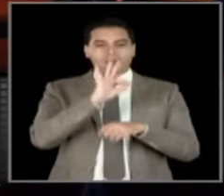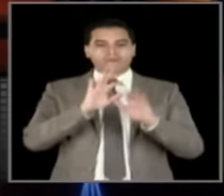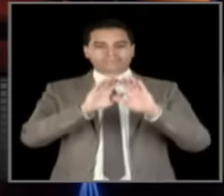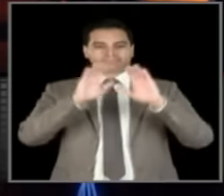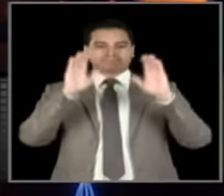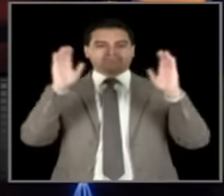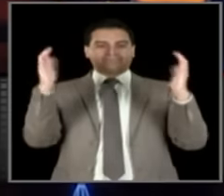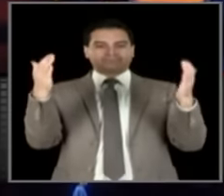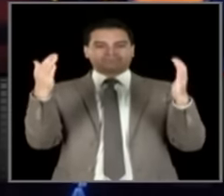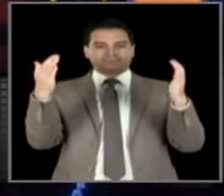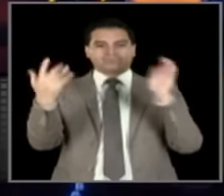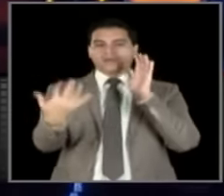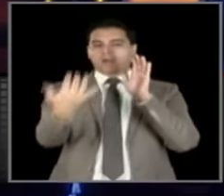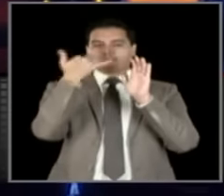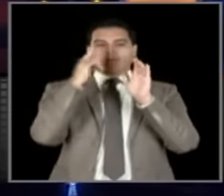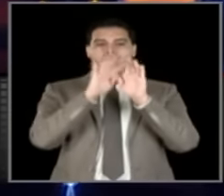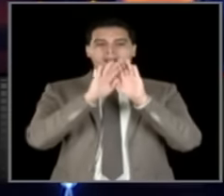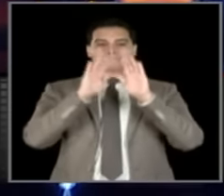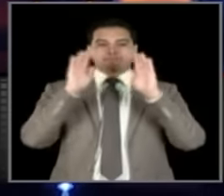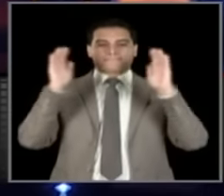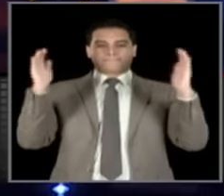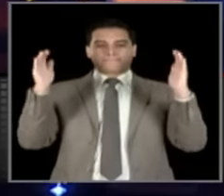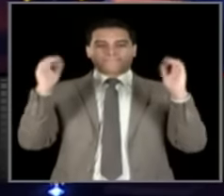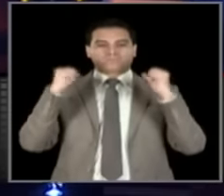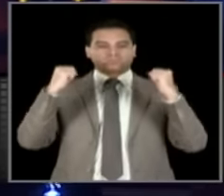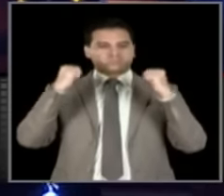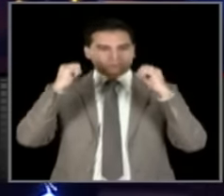هي؟ أفسلاودك